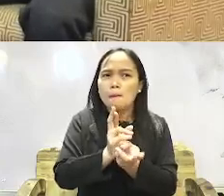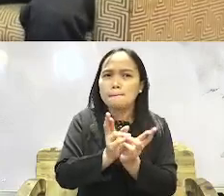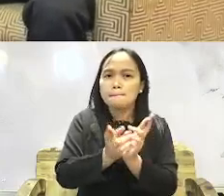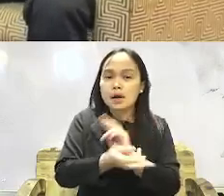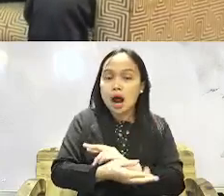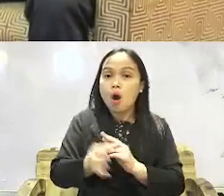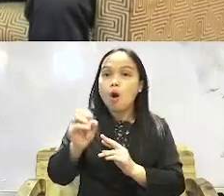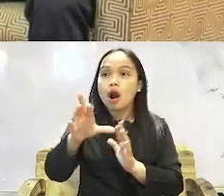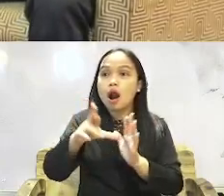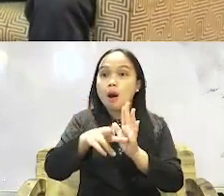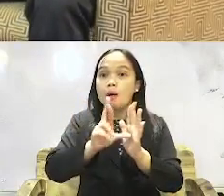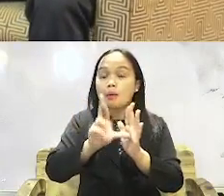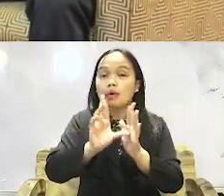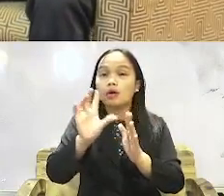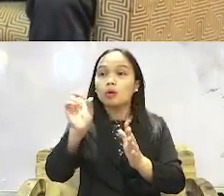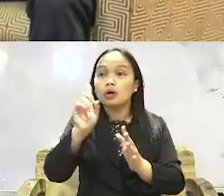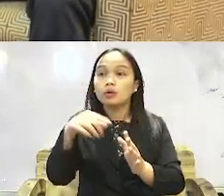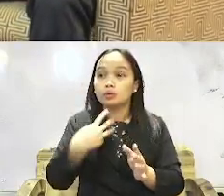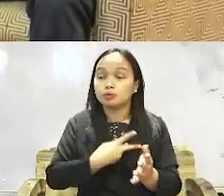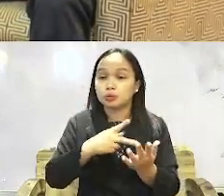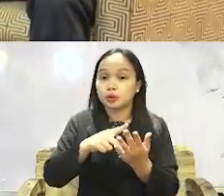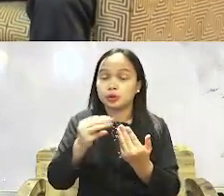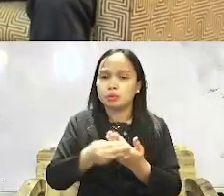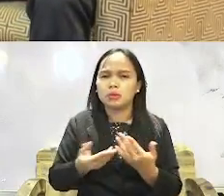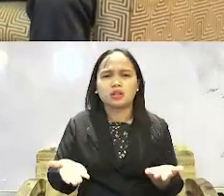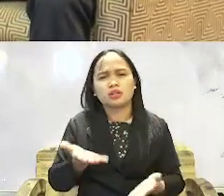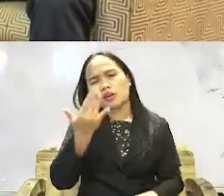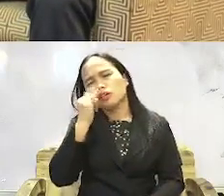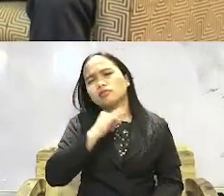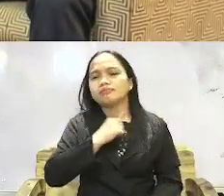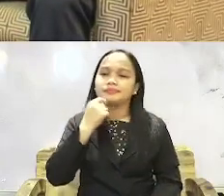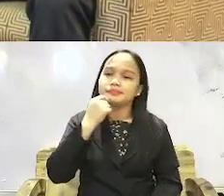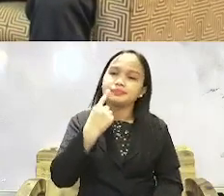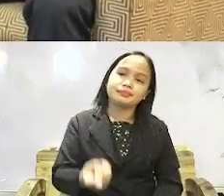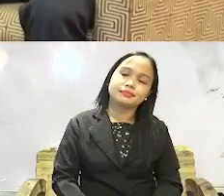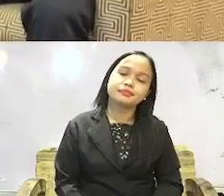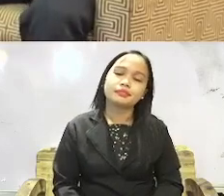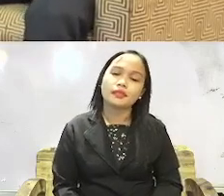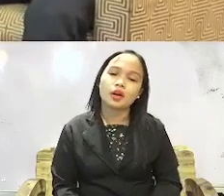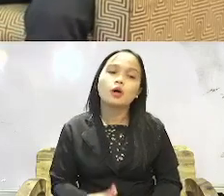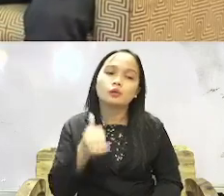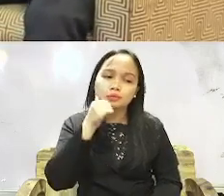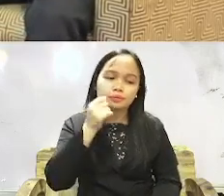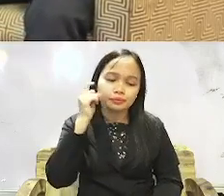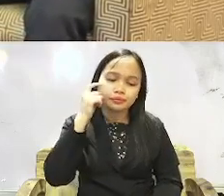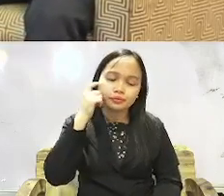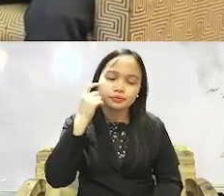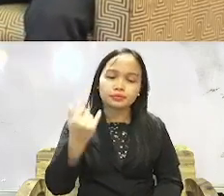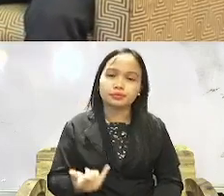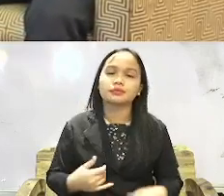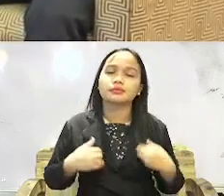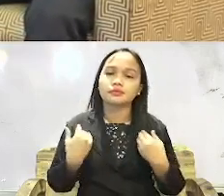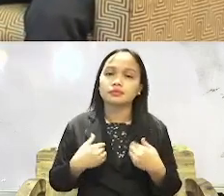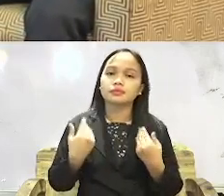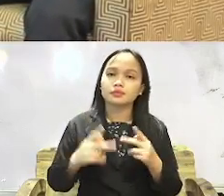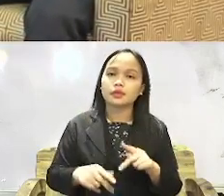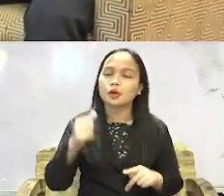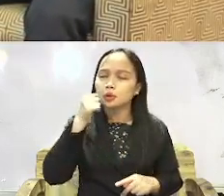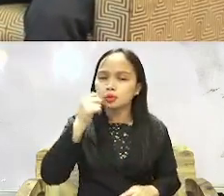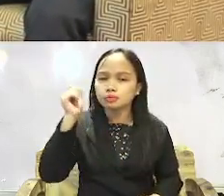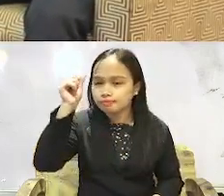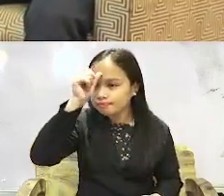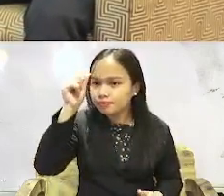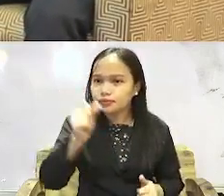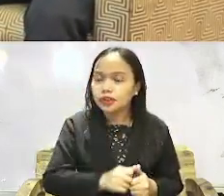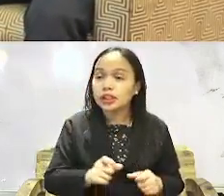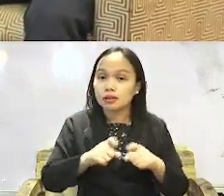You see? Nang kaya ko sinasabi yan, ilagay nyo sa isipan nyo ito, young people. Again, inuulit ko, put this in mind. Team Focus,